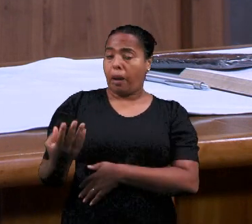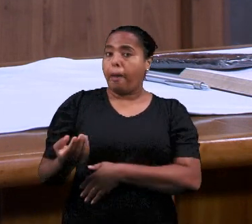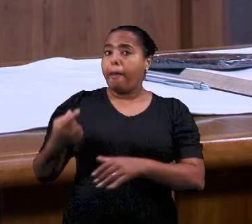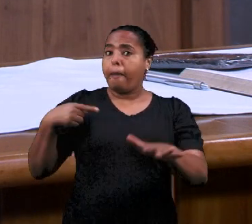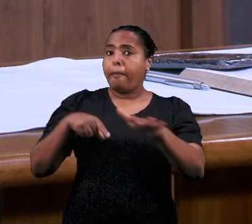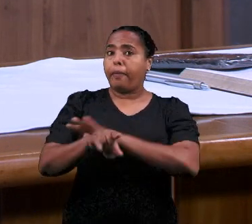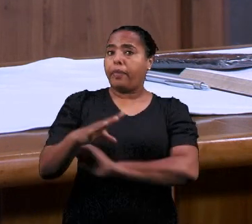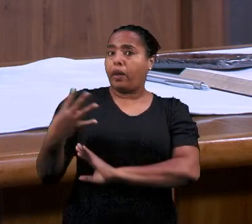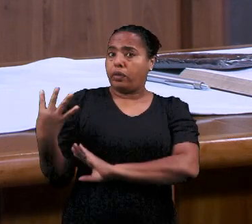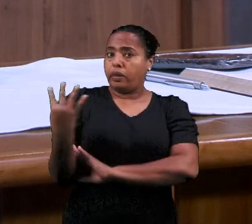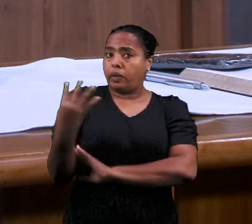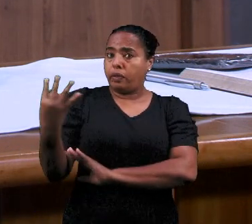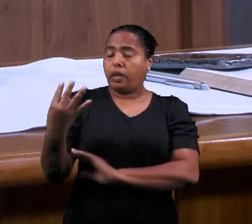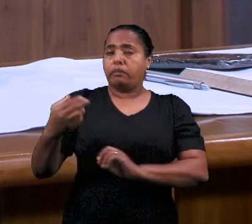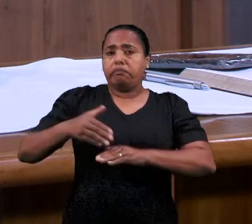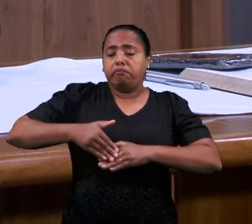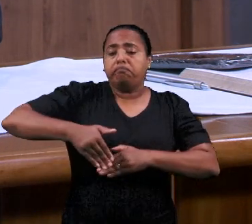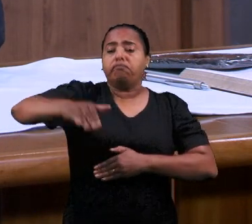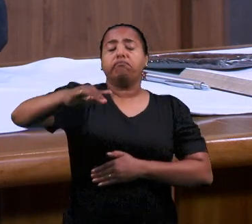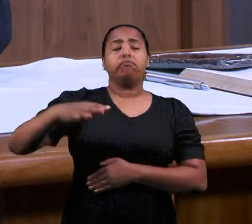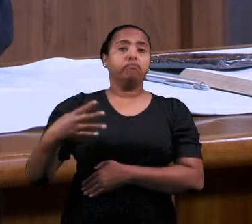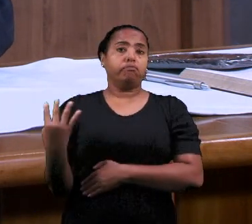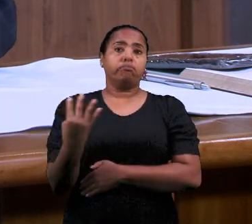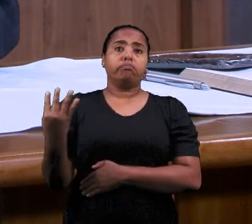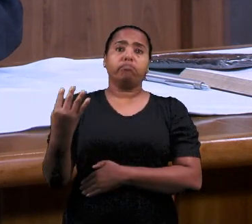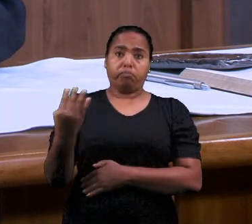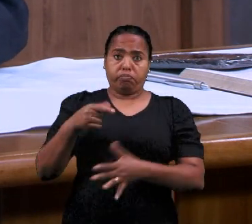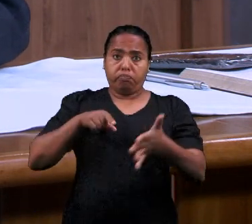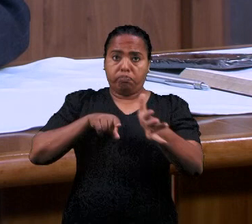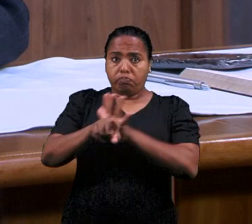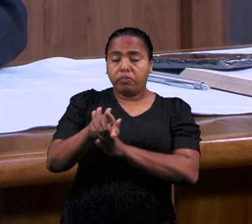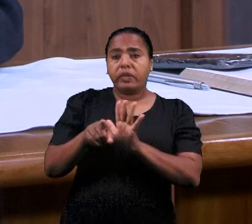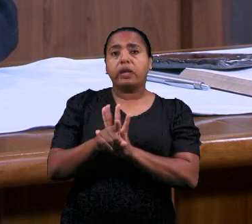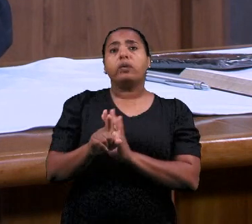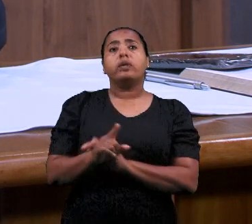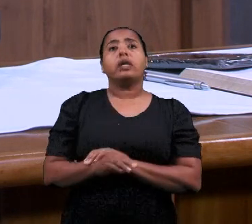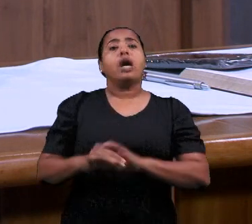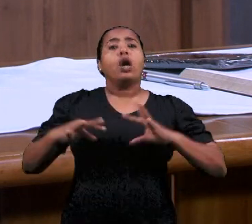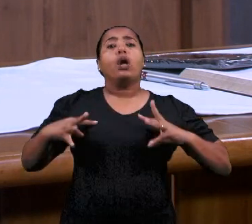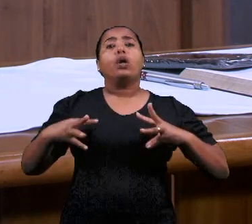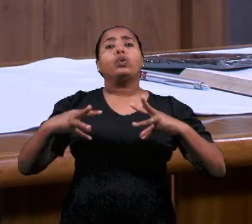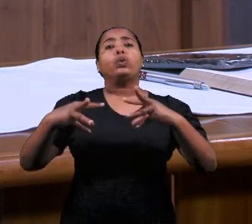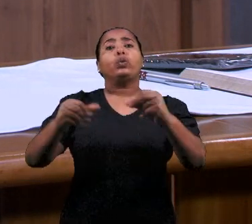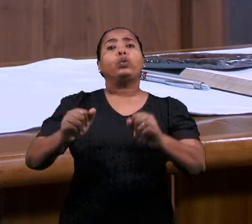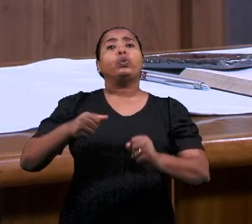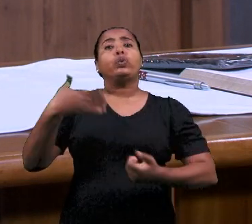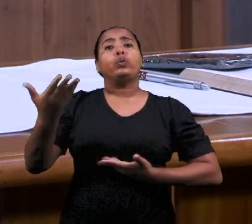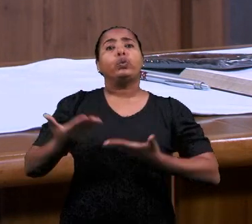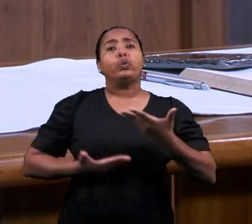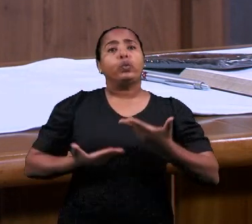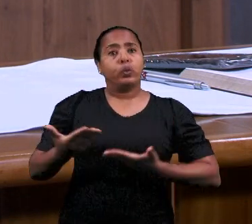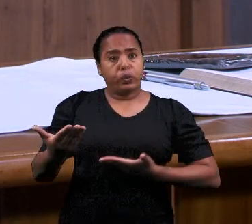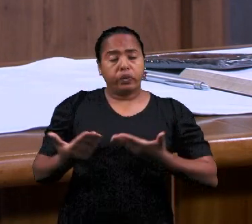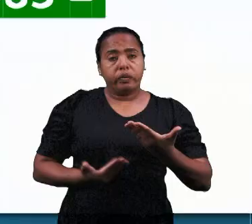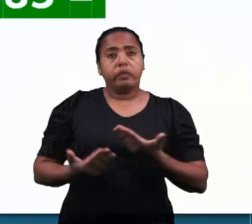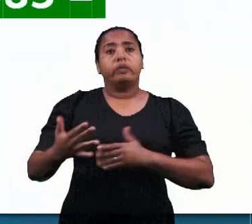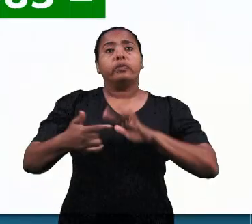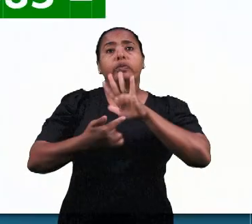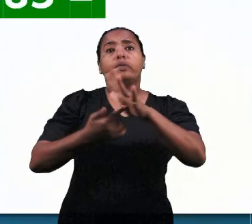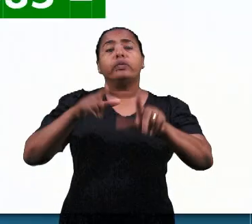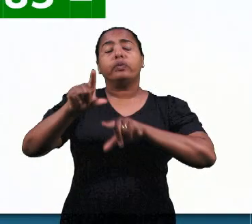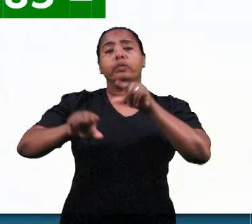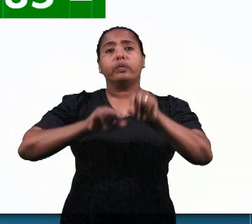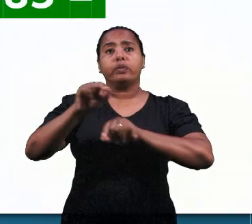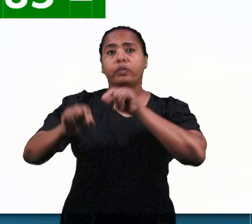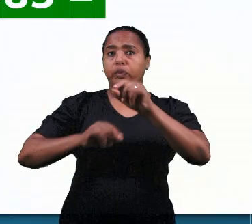4e question. À partir de la 4e question, elle sera adressée pour tous de l'Église. La 4e